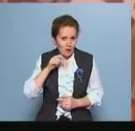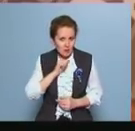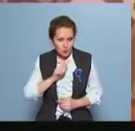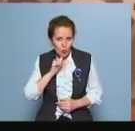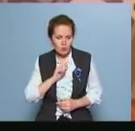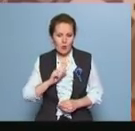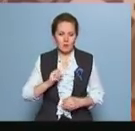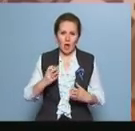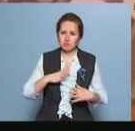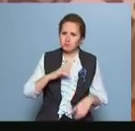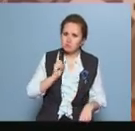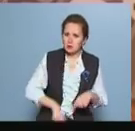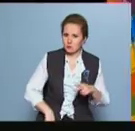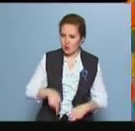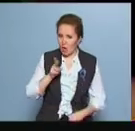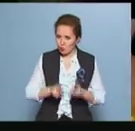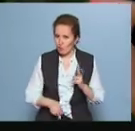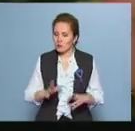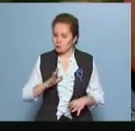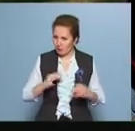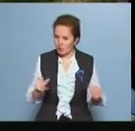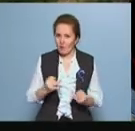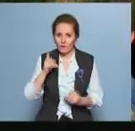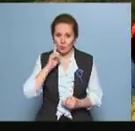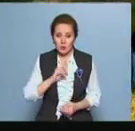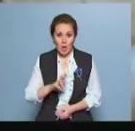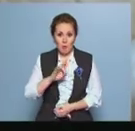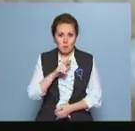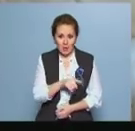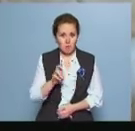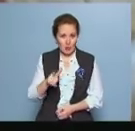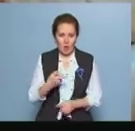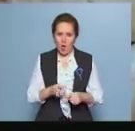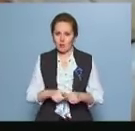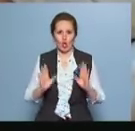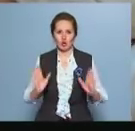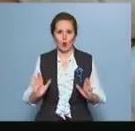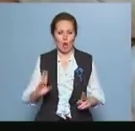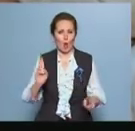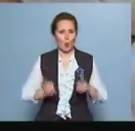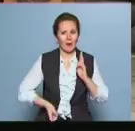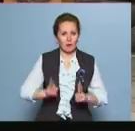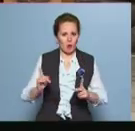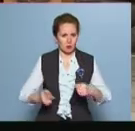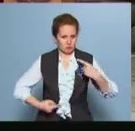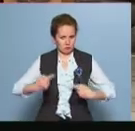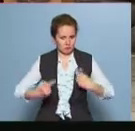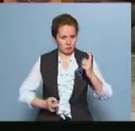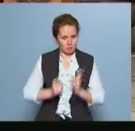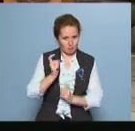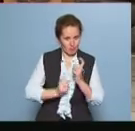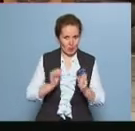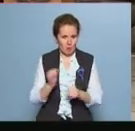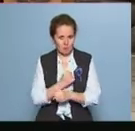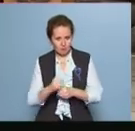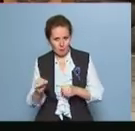как, насколько быстро они готовили. «Бык-бык» — это не только кулинарные батлы. Участники и танцуют, и поют, и исключительно в стиле этно.